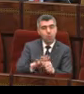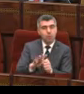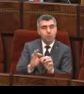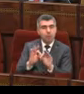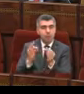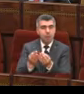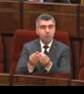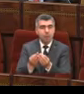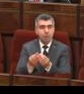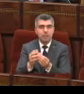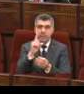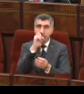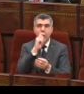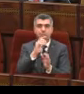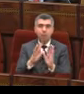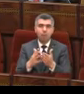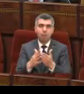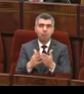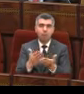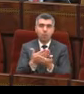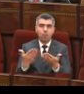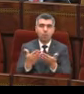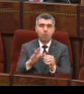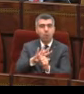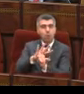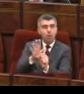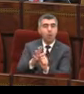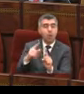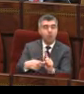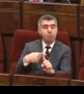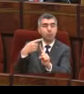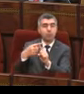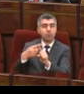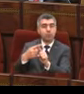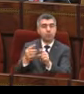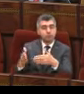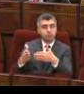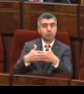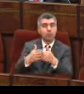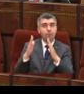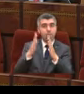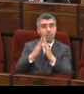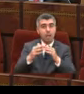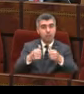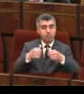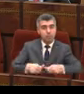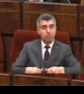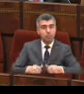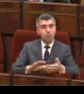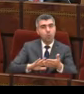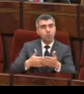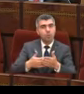يخيفنا ويرعبنا. وزادت من الأزمة ديالو ظاهرة كورونا، سدينا على الناس في ديورهم، فاسد في ديورهم في دكاكين